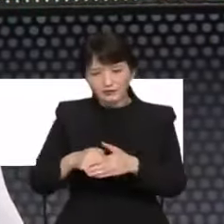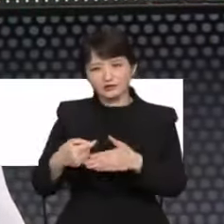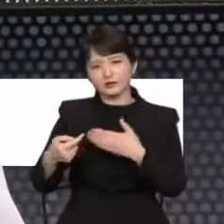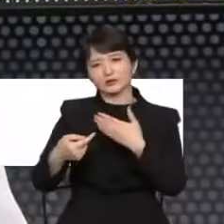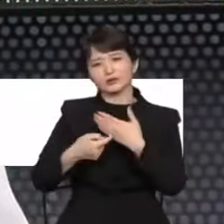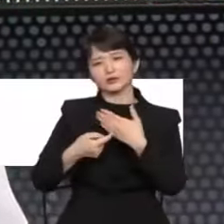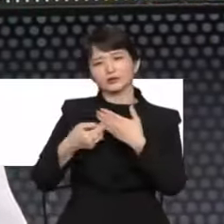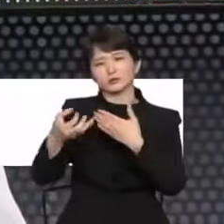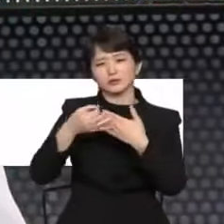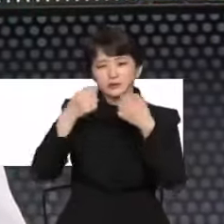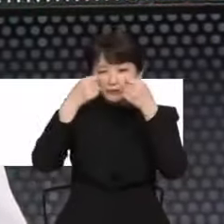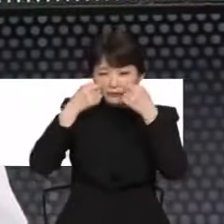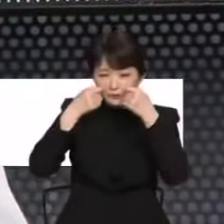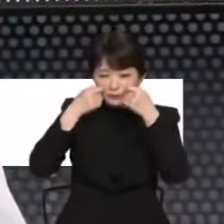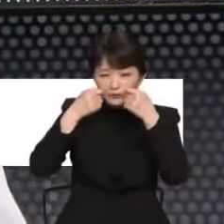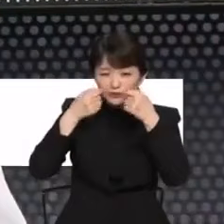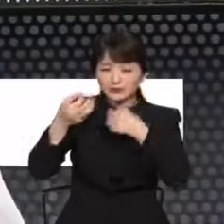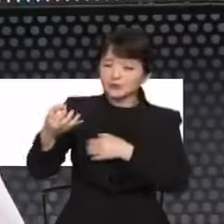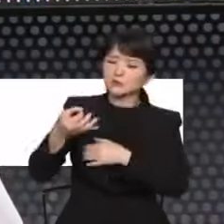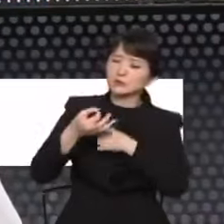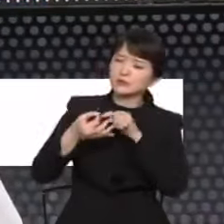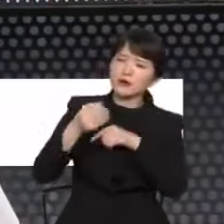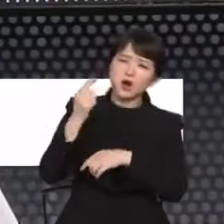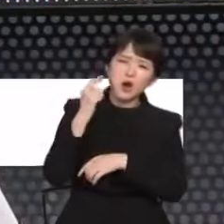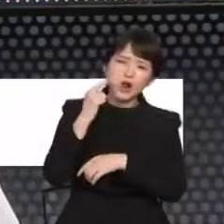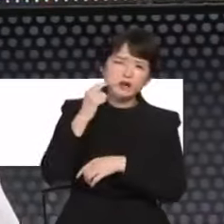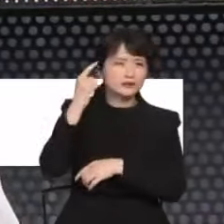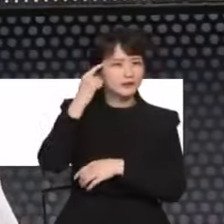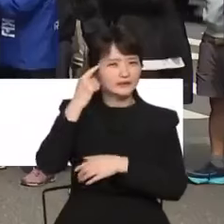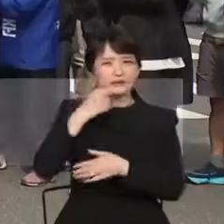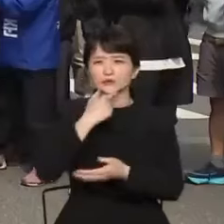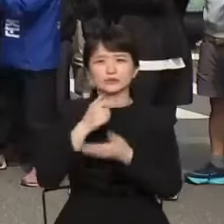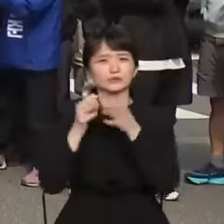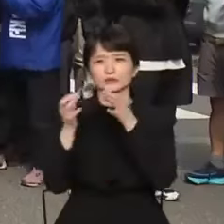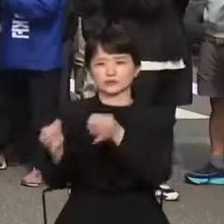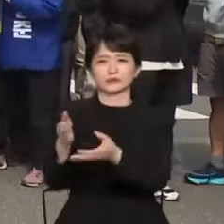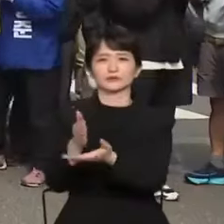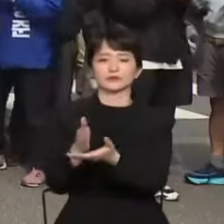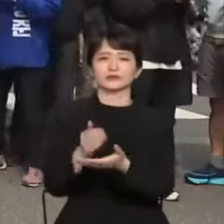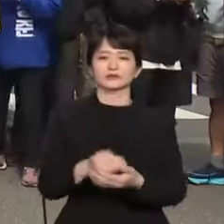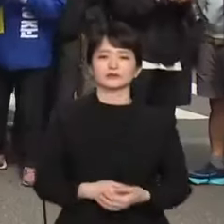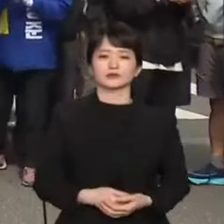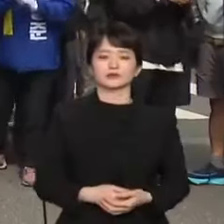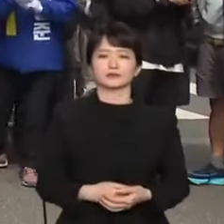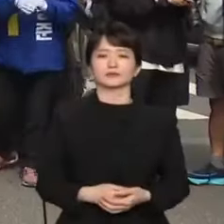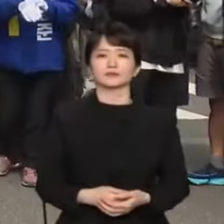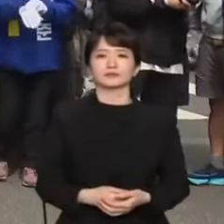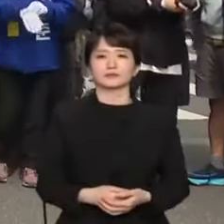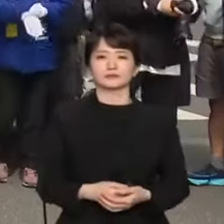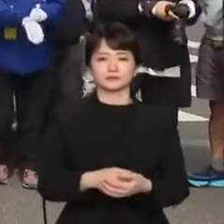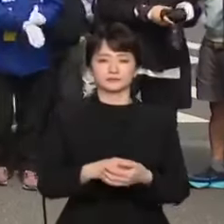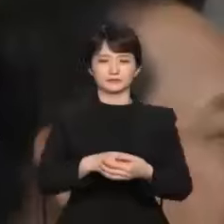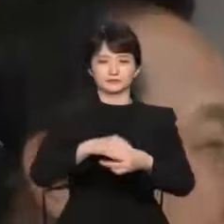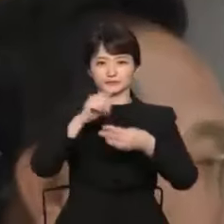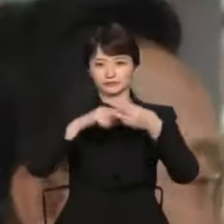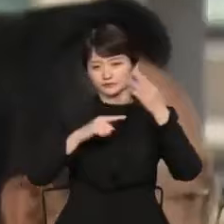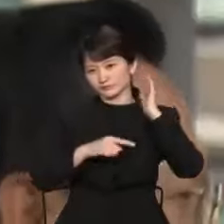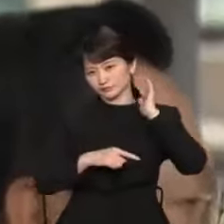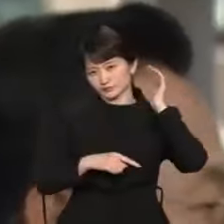그 가짜 눈물에 그 가짜 사고에 속지 마십시오, 여러분. 민주당은 또 윤 대통령이 어제